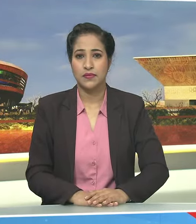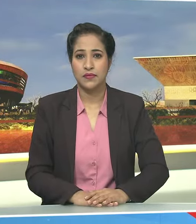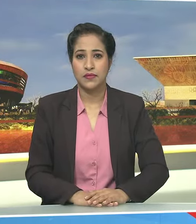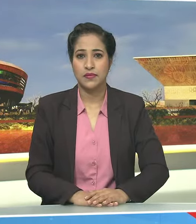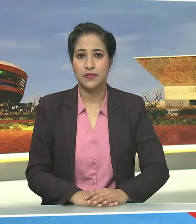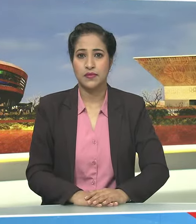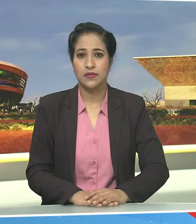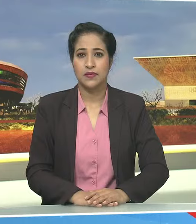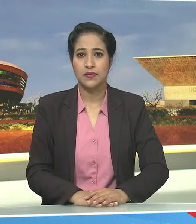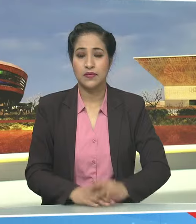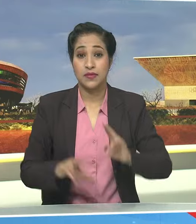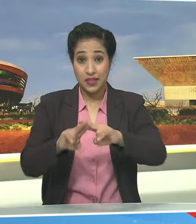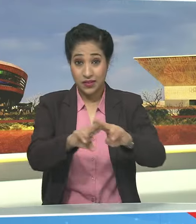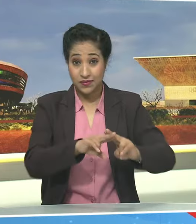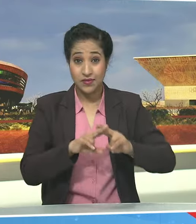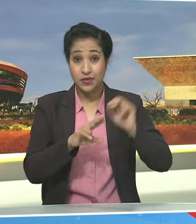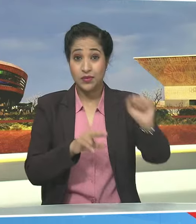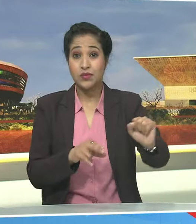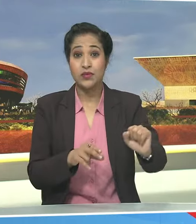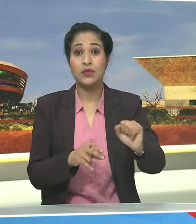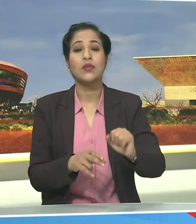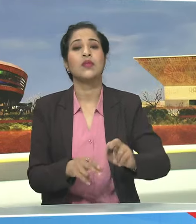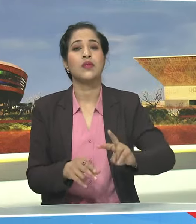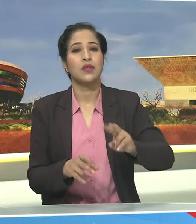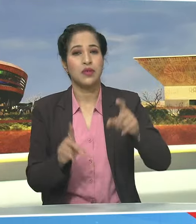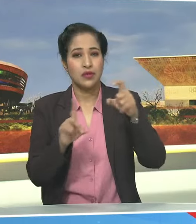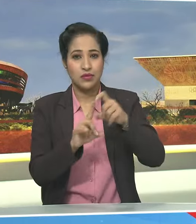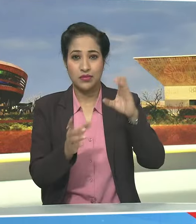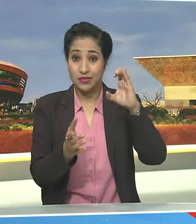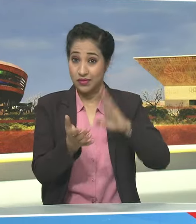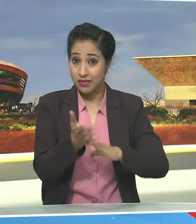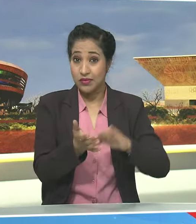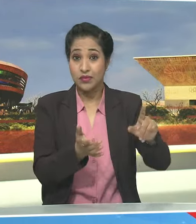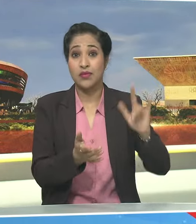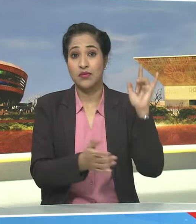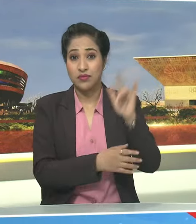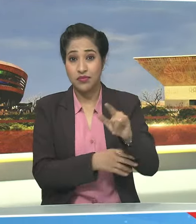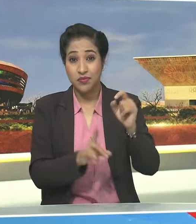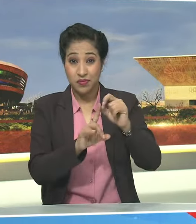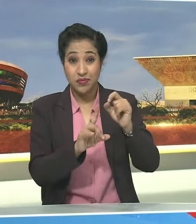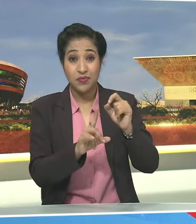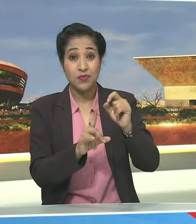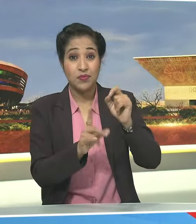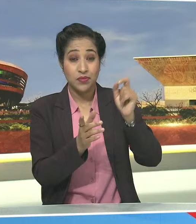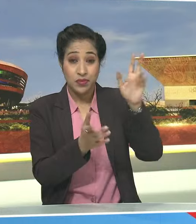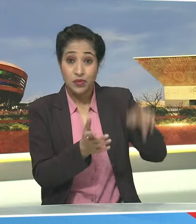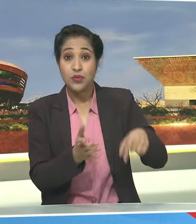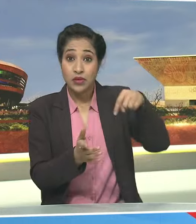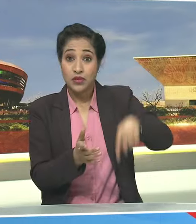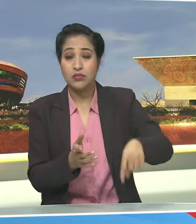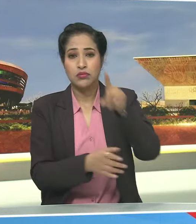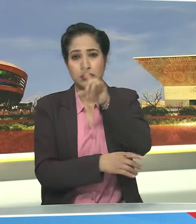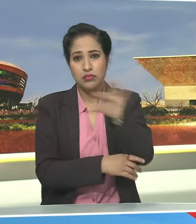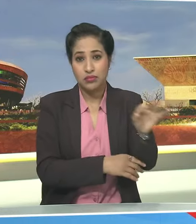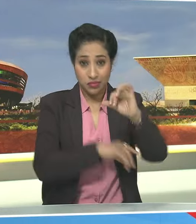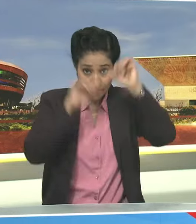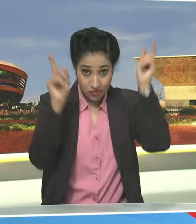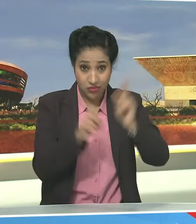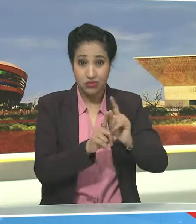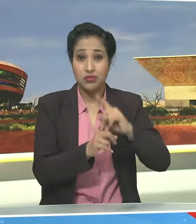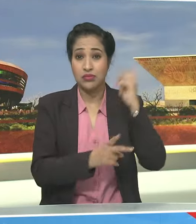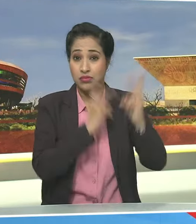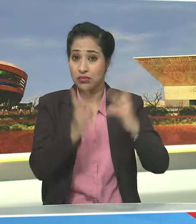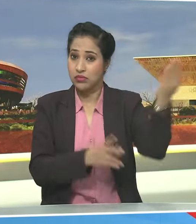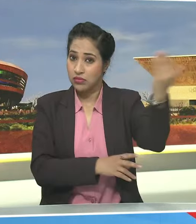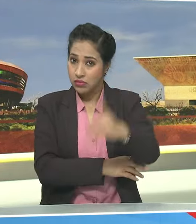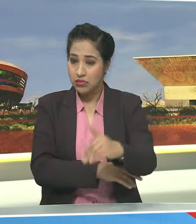जाएंगे और फिजी के उप प्रधानमंत्री विमान प्रसाद आज से एक सप्ताह की भारत यात्रा पर नई